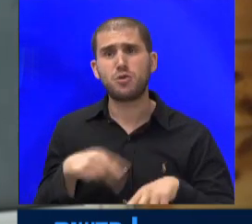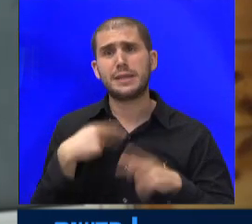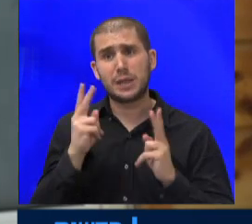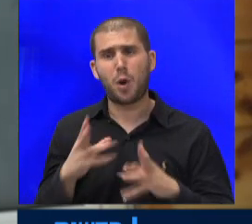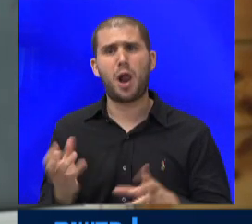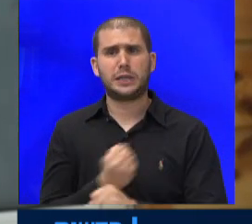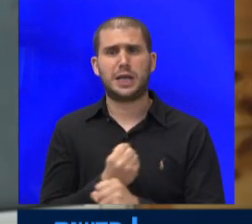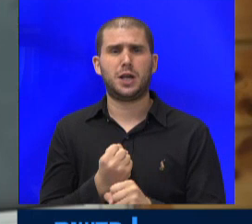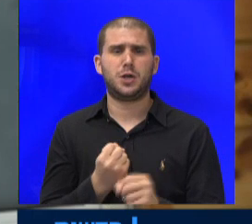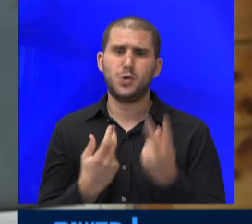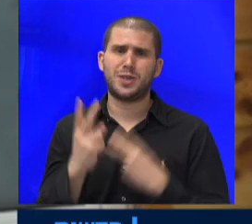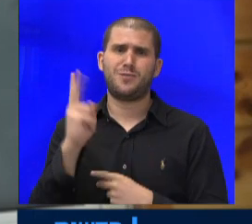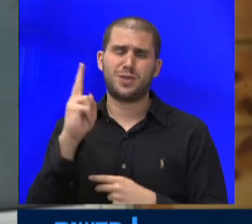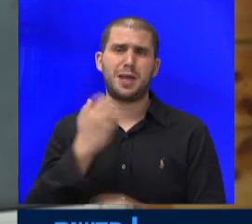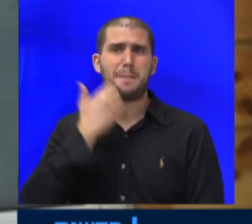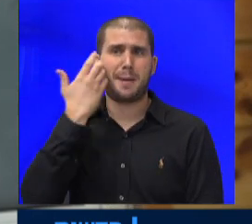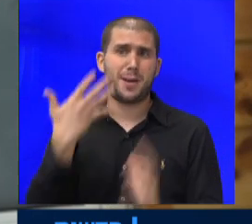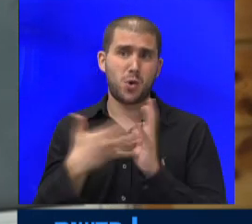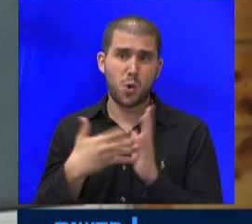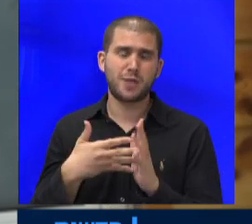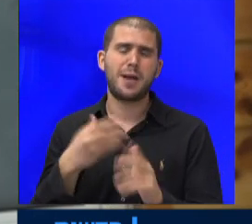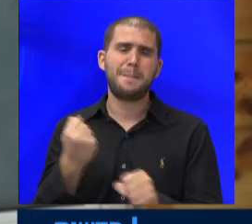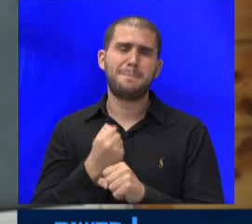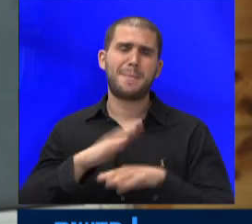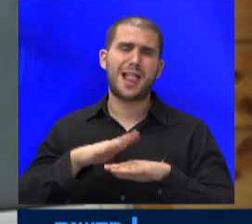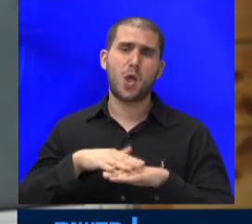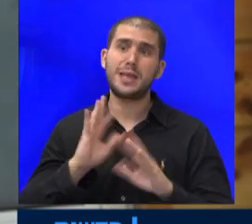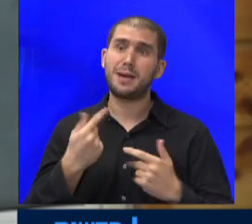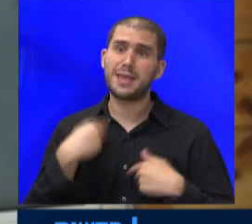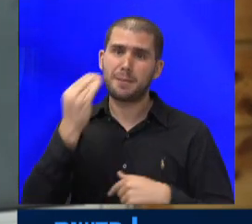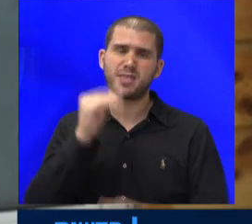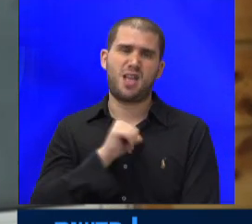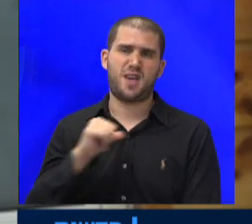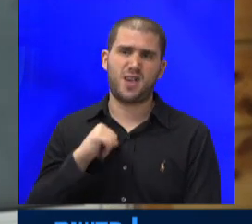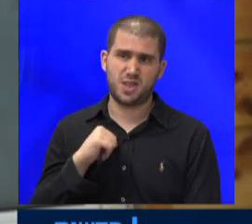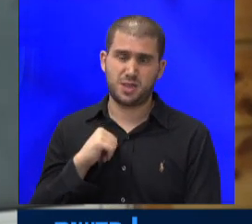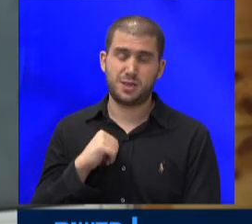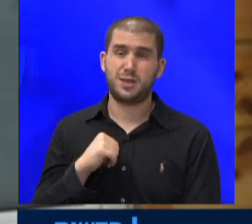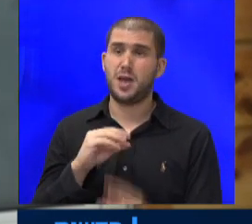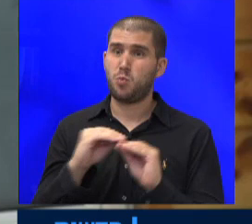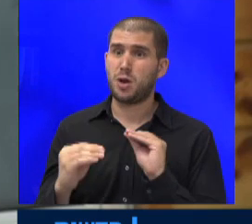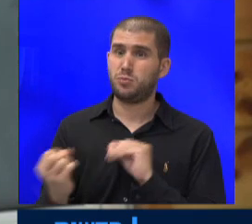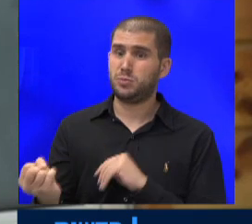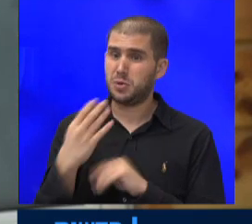יותר בבגרויות ובמטלות ועבודות אם אני אלמד לבד, והמורים ישלחו באמת סיכומים.